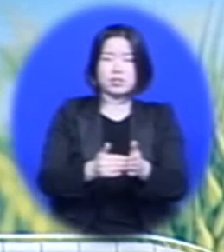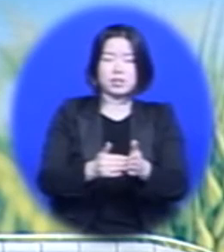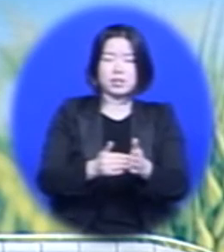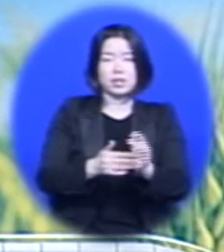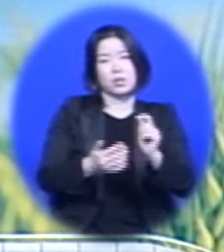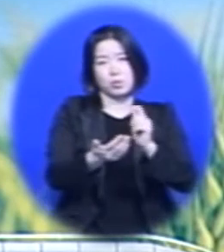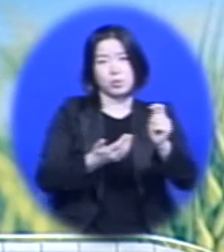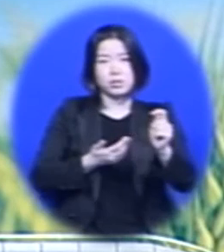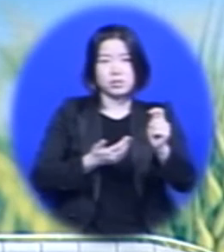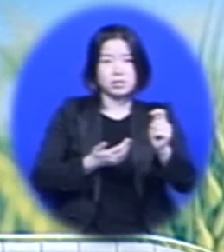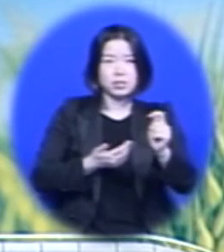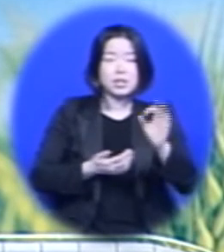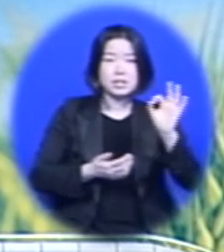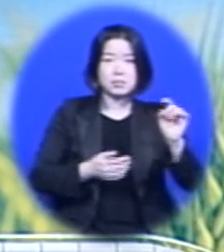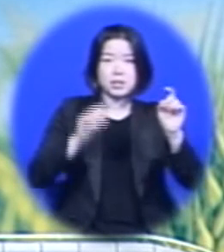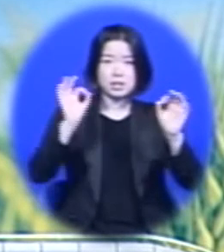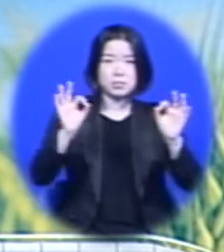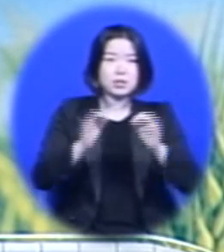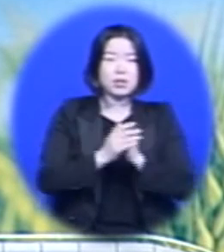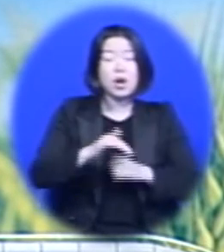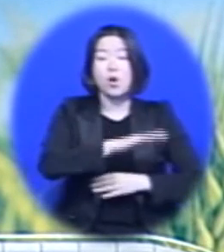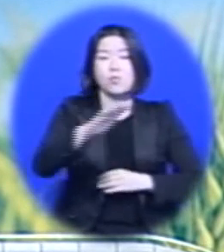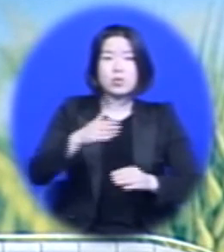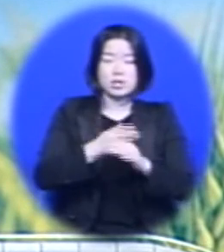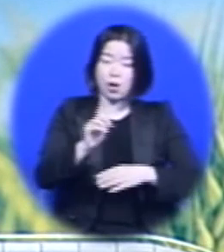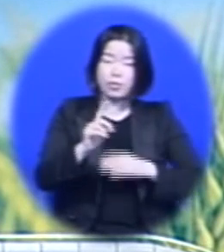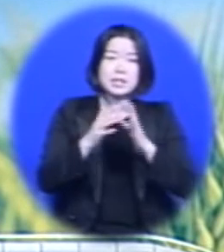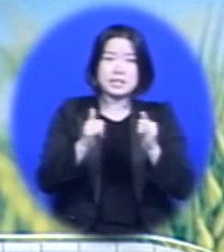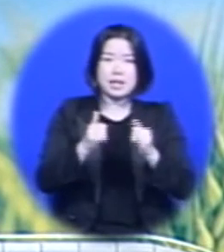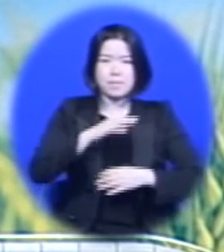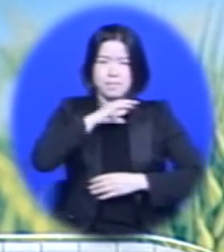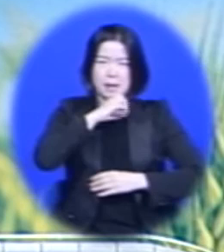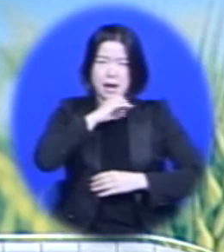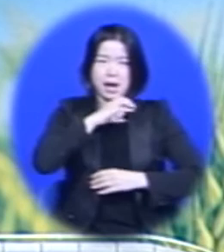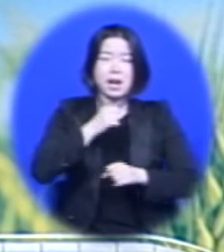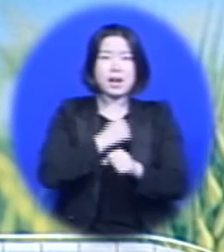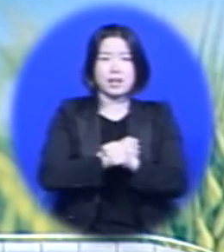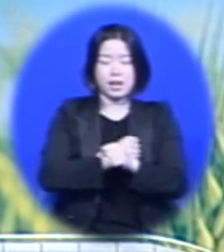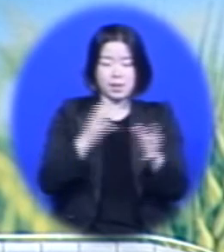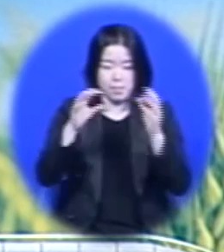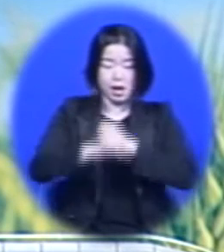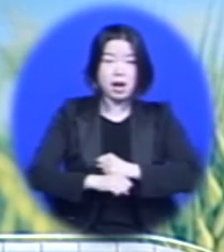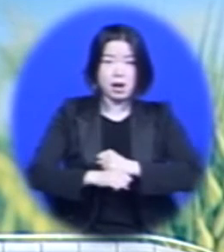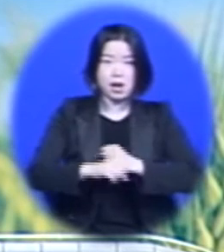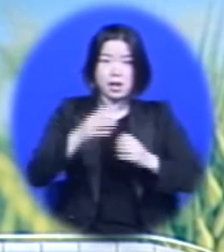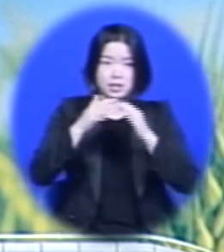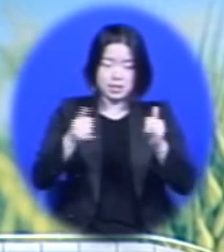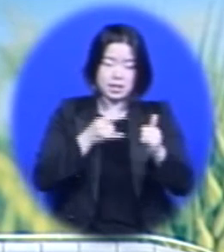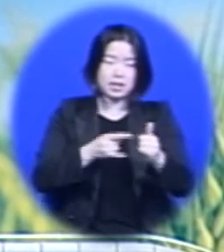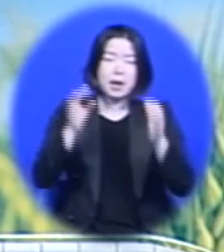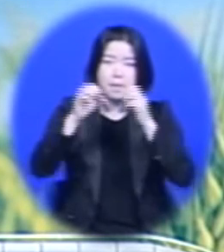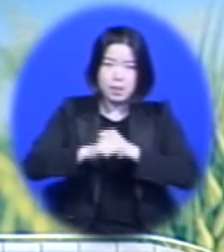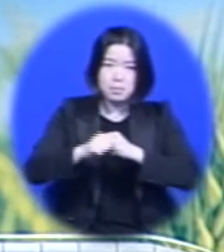고린도전서 10장 10절에 저희 중에 어떤 이들이 원망하다가 멸망시키는 자에게